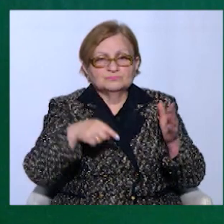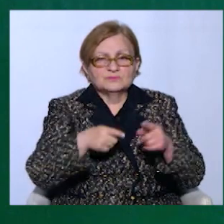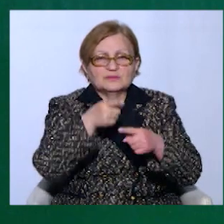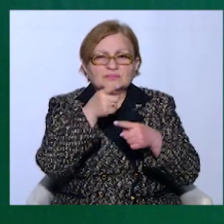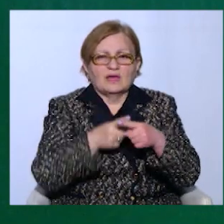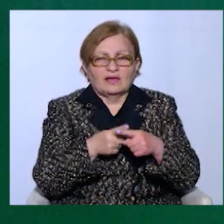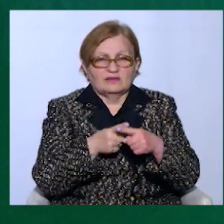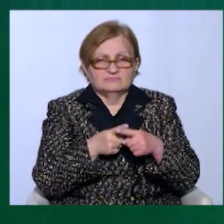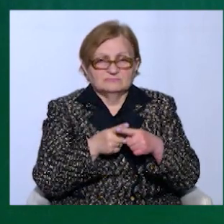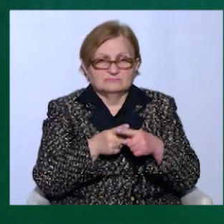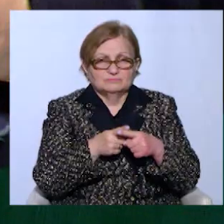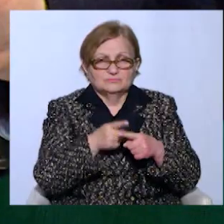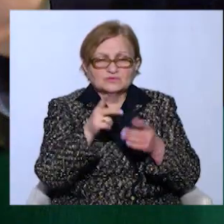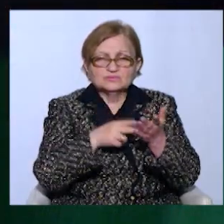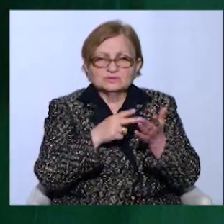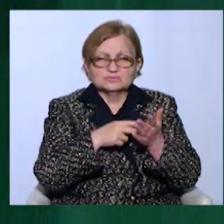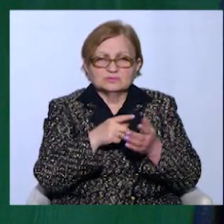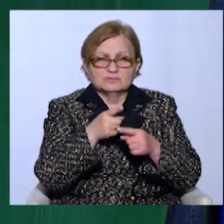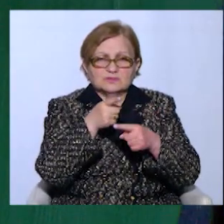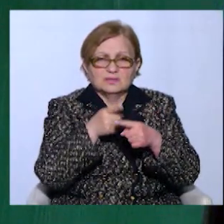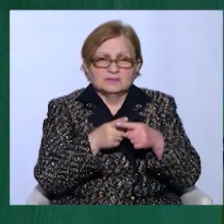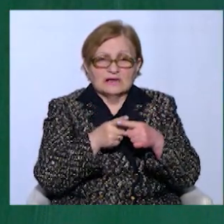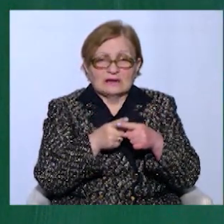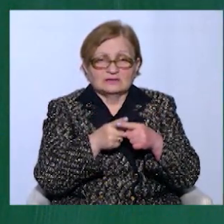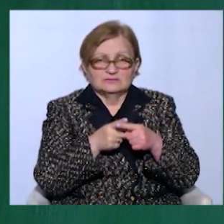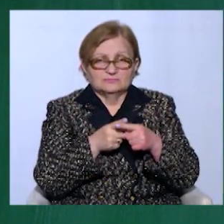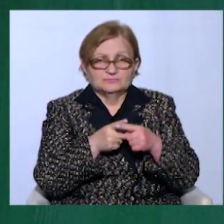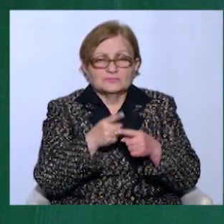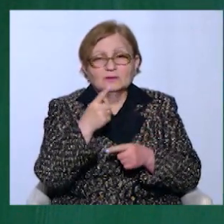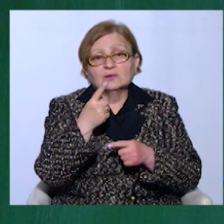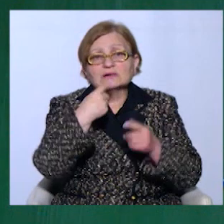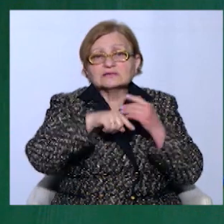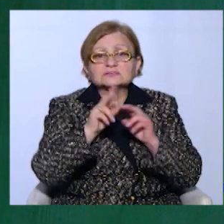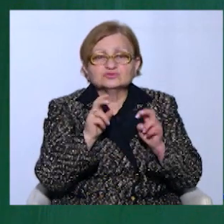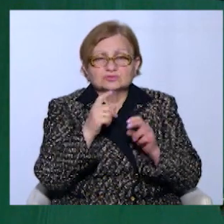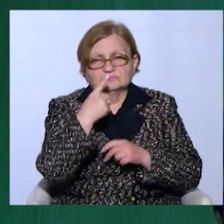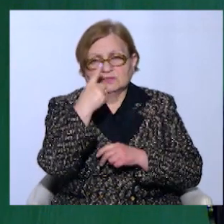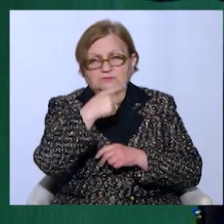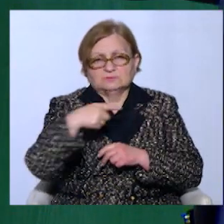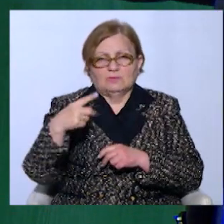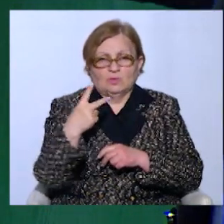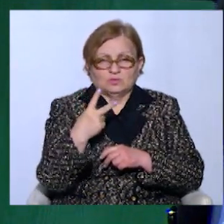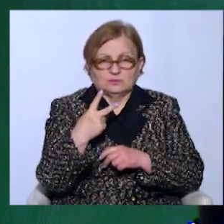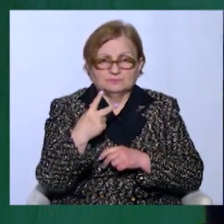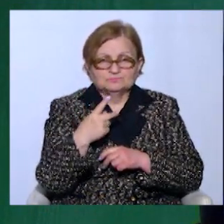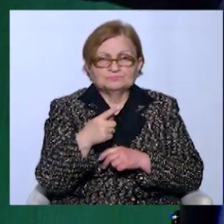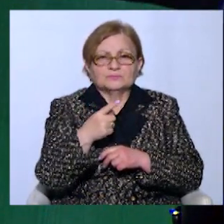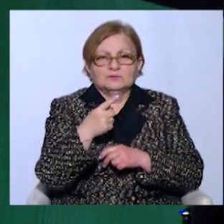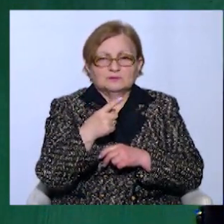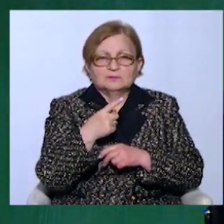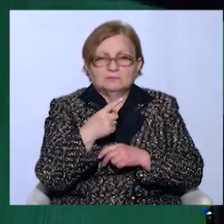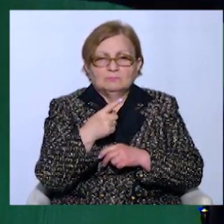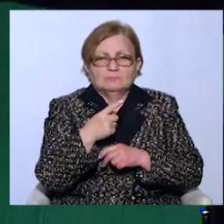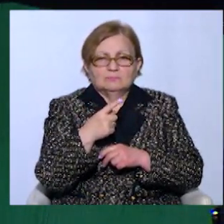მოდი ეს ესე წერია წიგნში. მაშინ ნახევარი, ანუ 1 მეორედი. მესამედი, ანუ 1 მესამედიო. რა